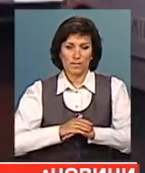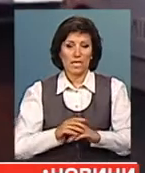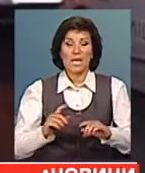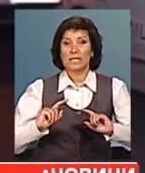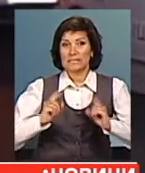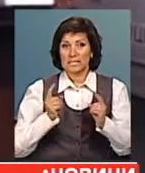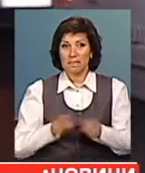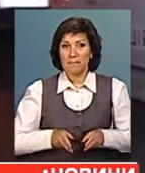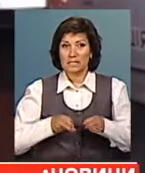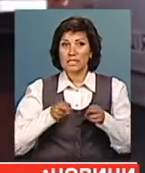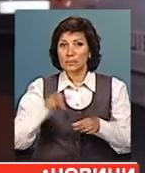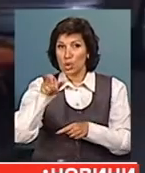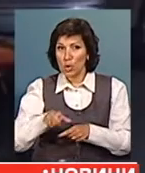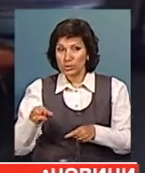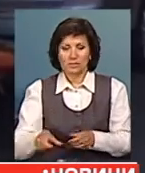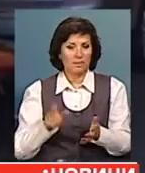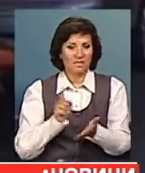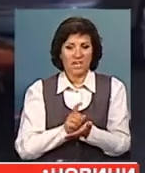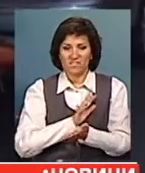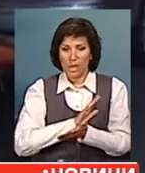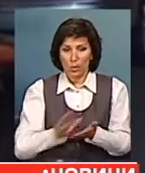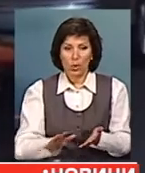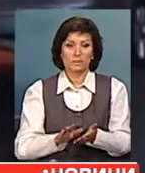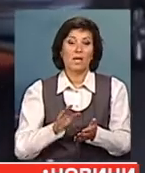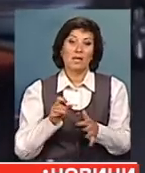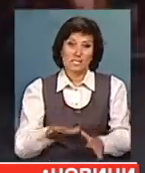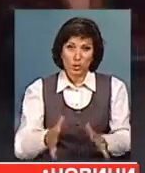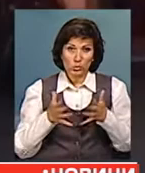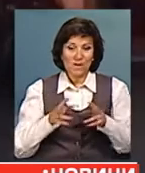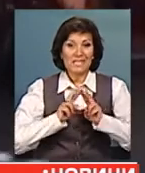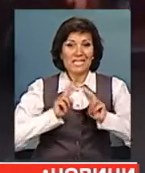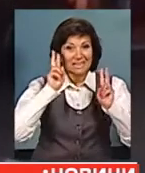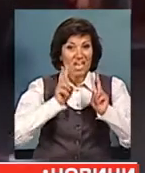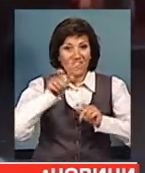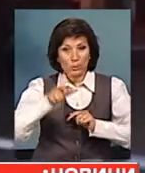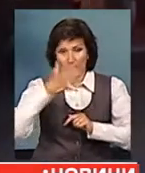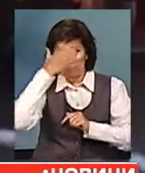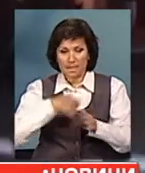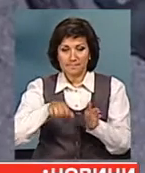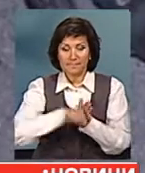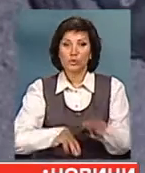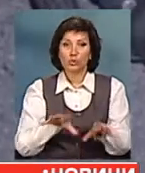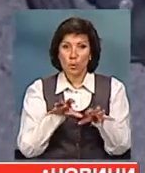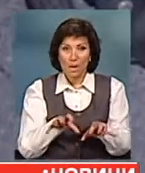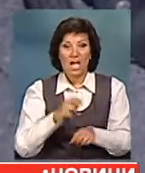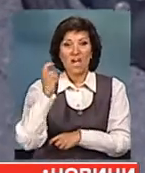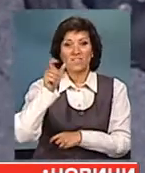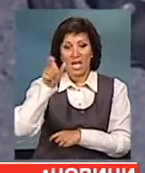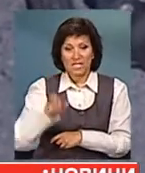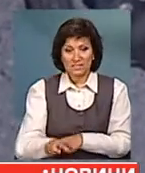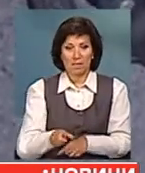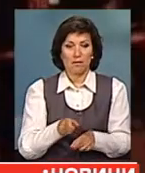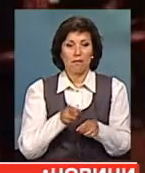Затримати злочинців по гарячих слідах не вдалося. Зі слів свідків з'ясували, невідомі в масках застрелили собаку, а власника,